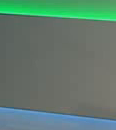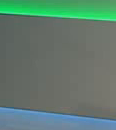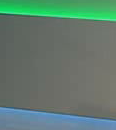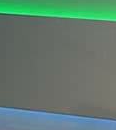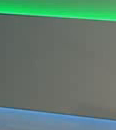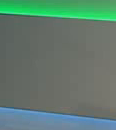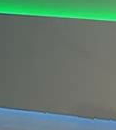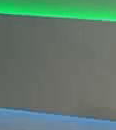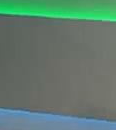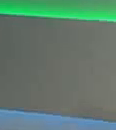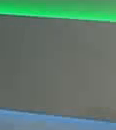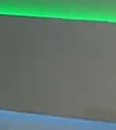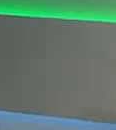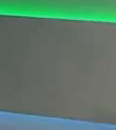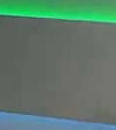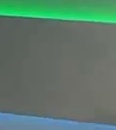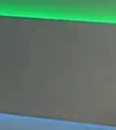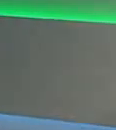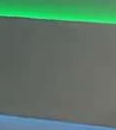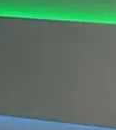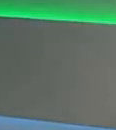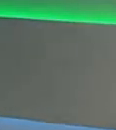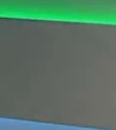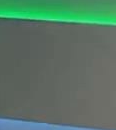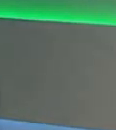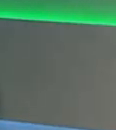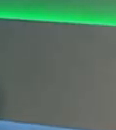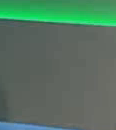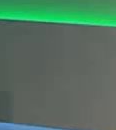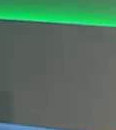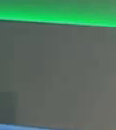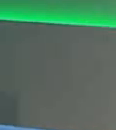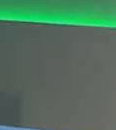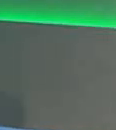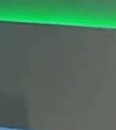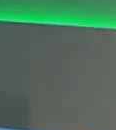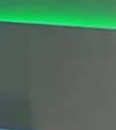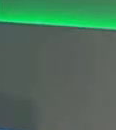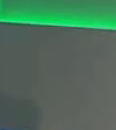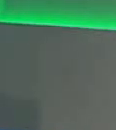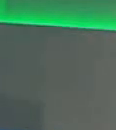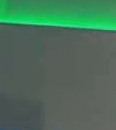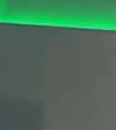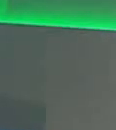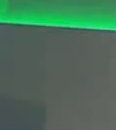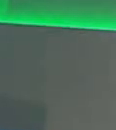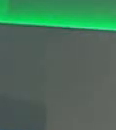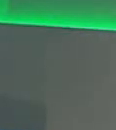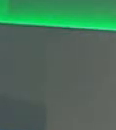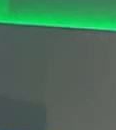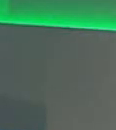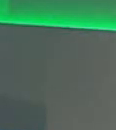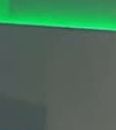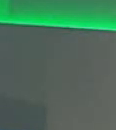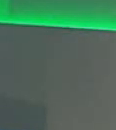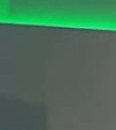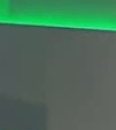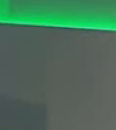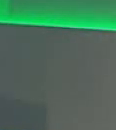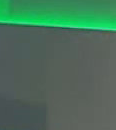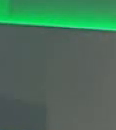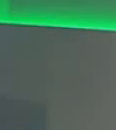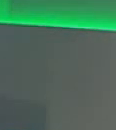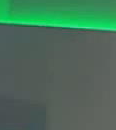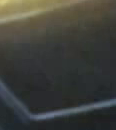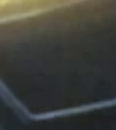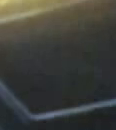La question du développement des infrastructures demeure une priorité pour le président de la République, Faure